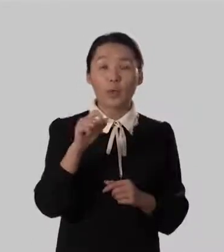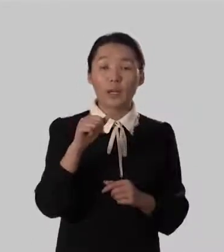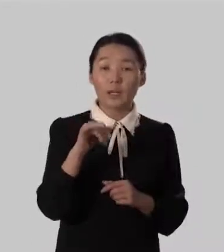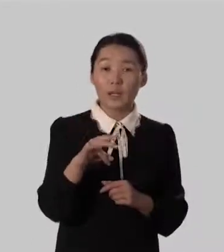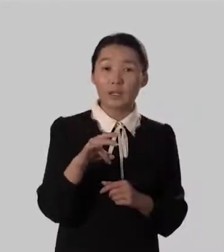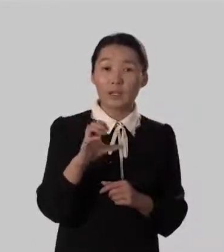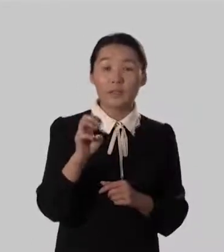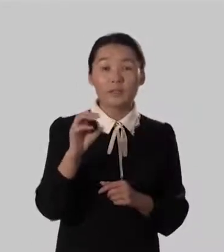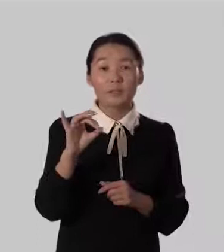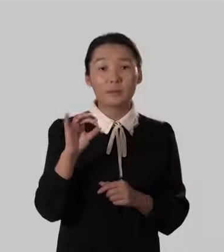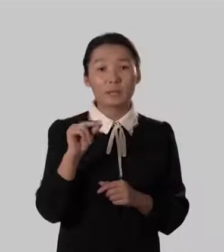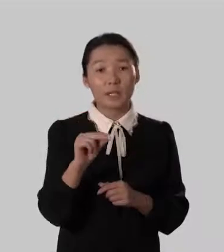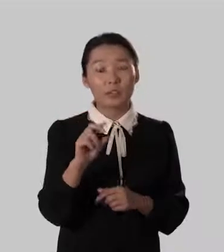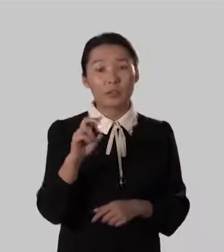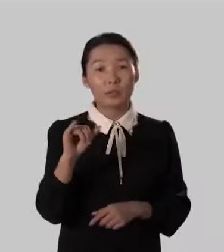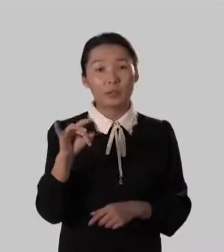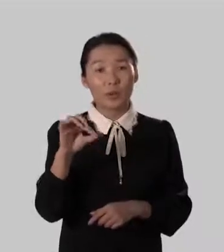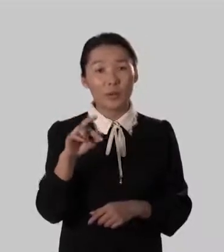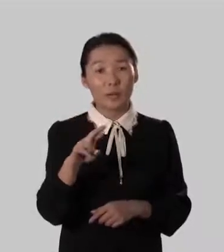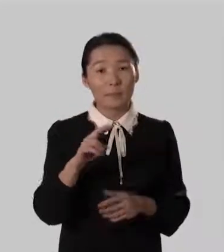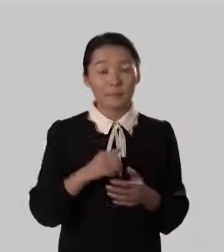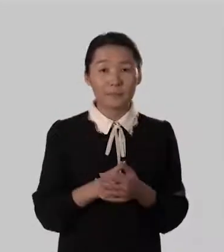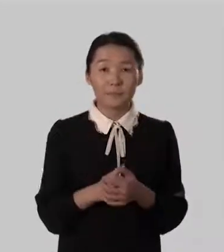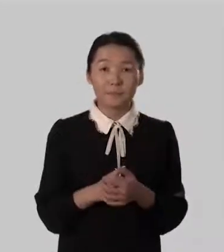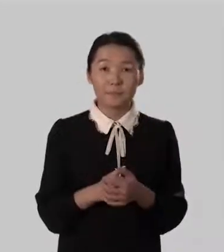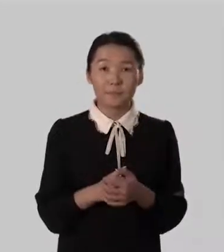ураган смерч буря